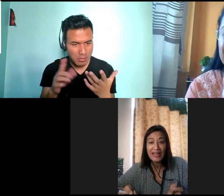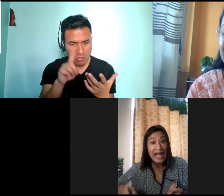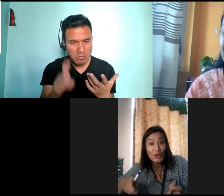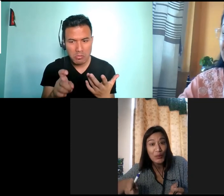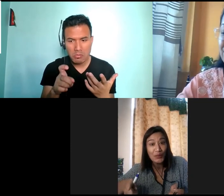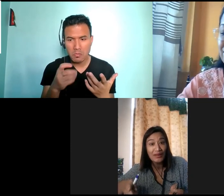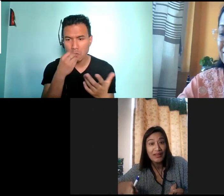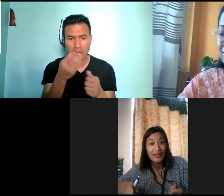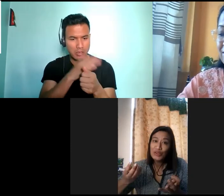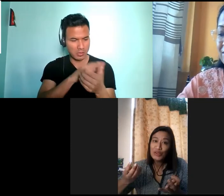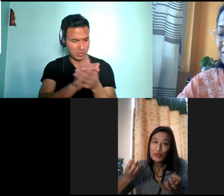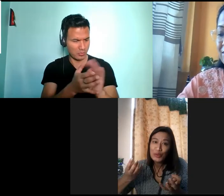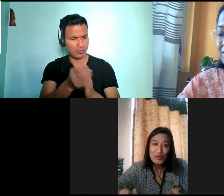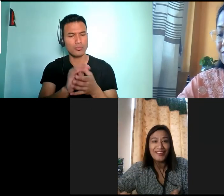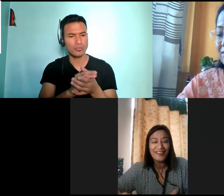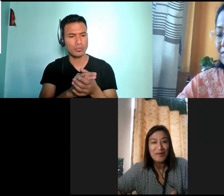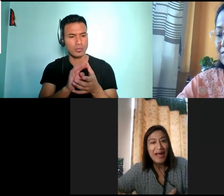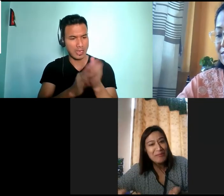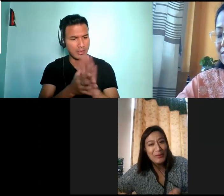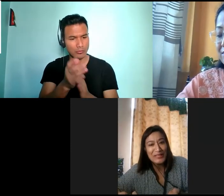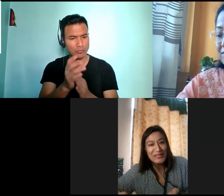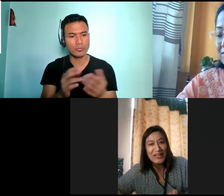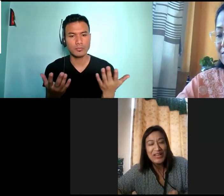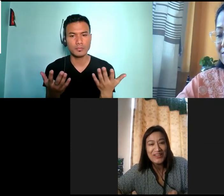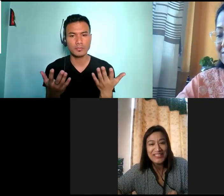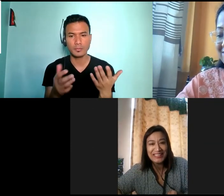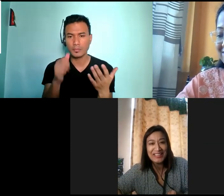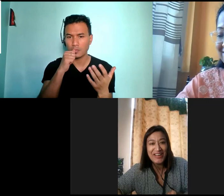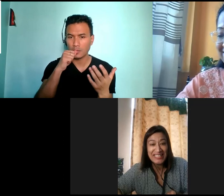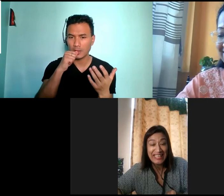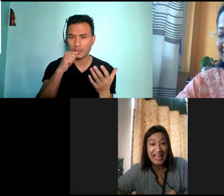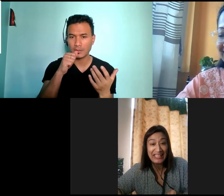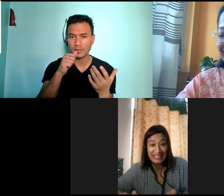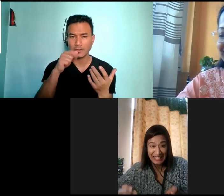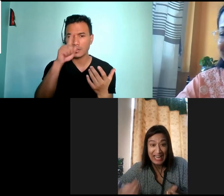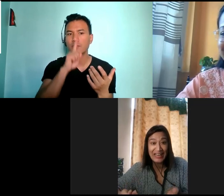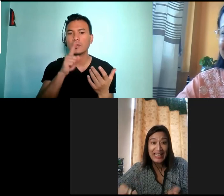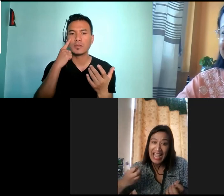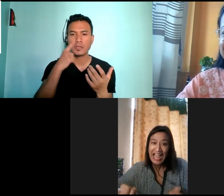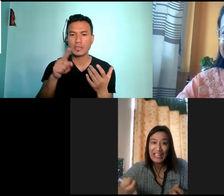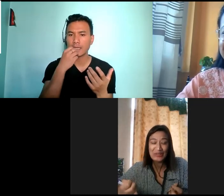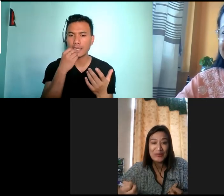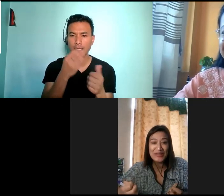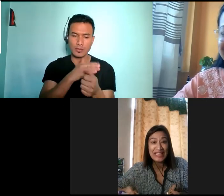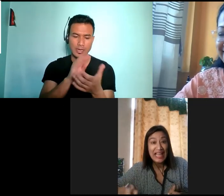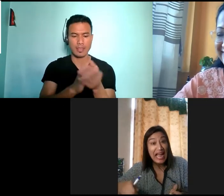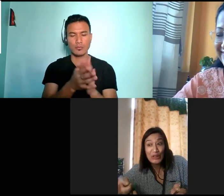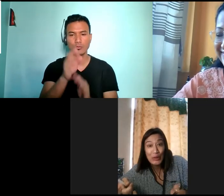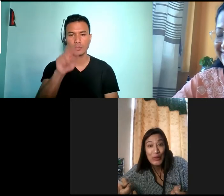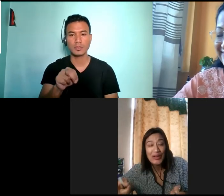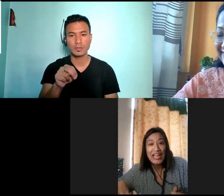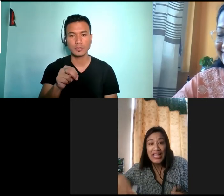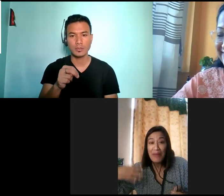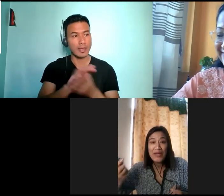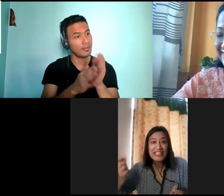खाना अगाडि हात धो, हात धुन्छ त, बानी परिसक्यो, एक वर्षदेखि मान्छेले खाना अगाडि हात धुनुपर्छ, हात